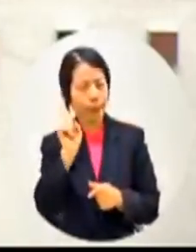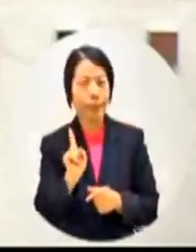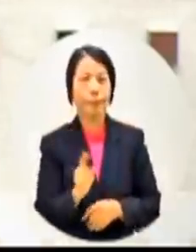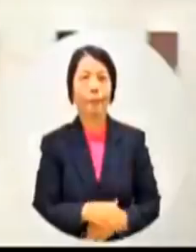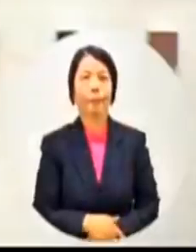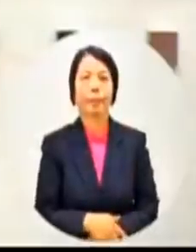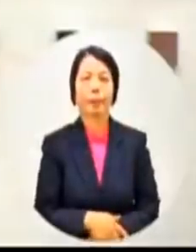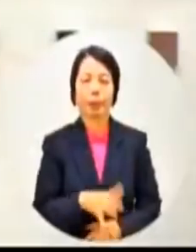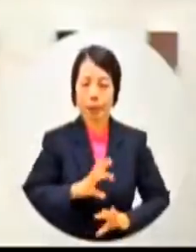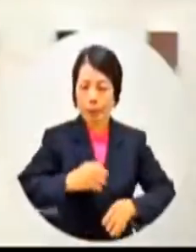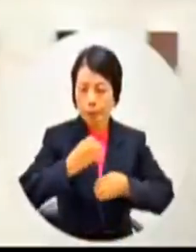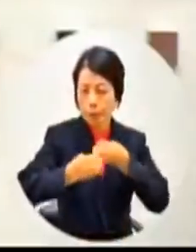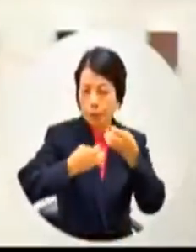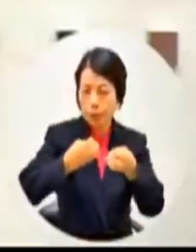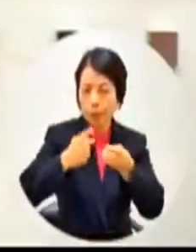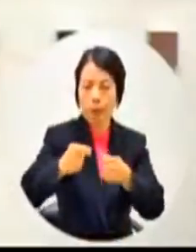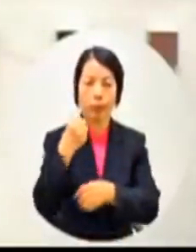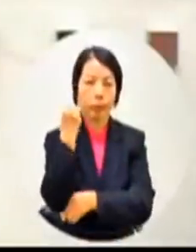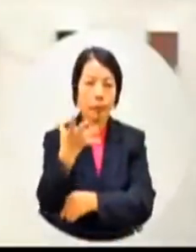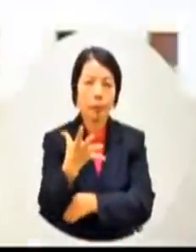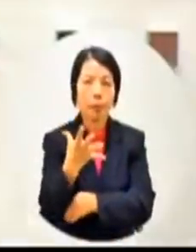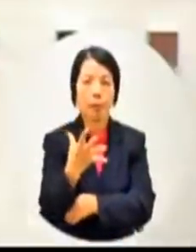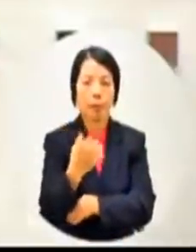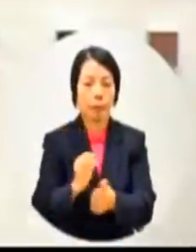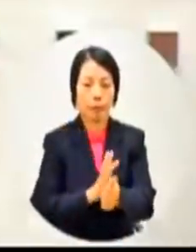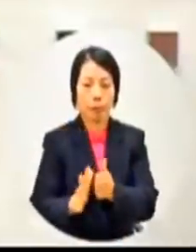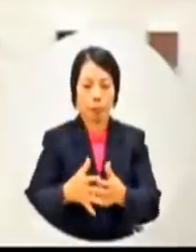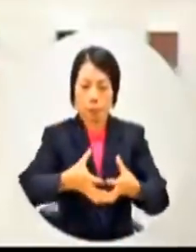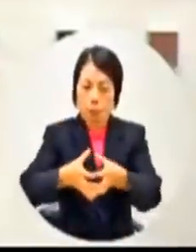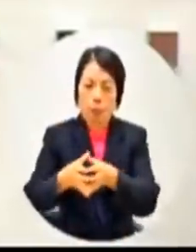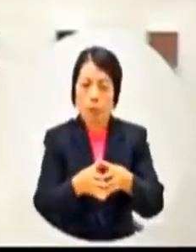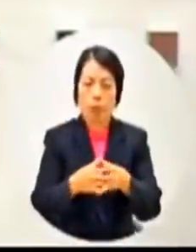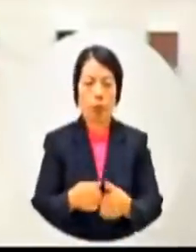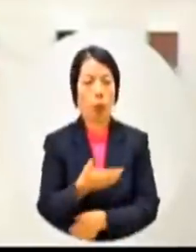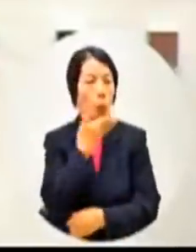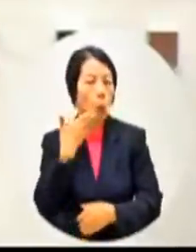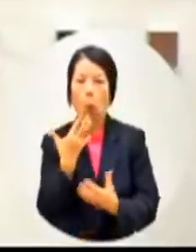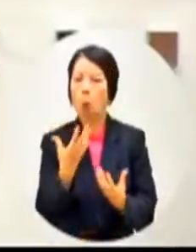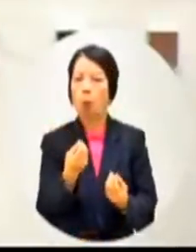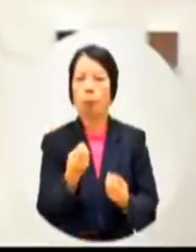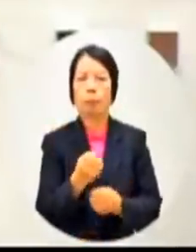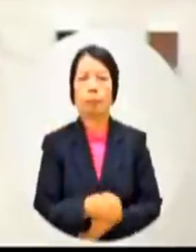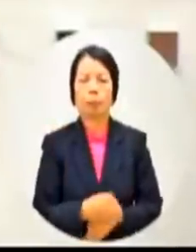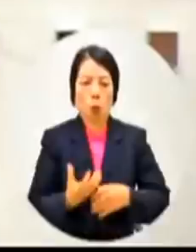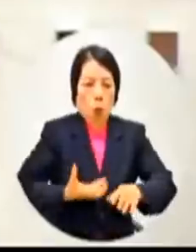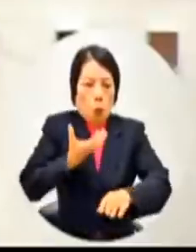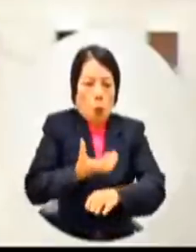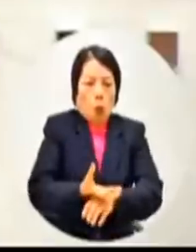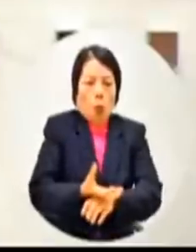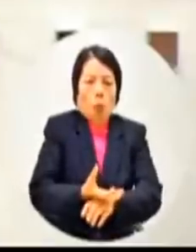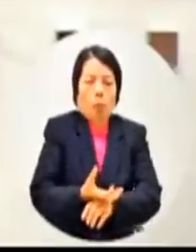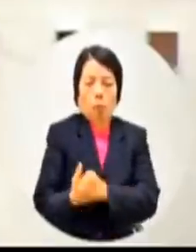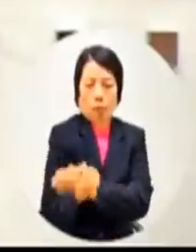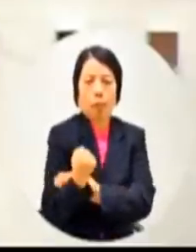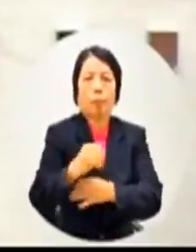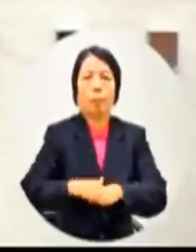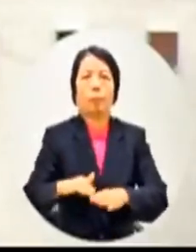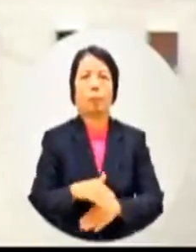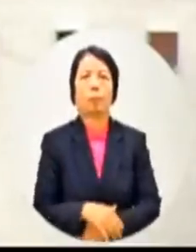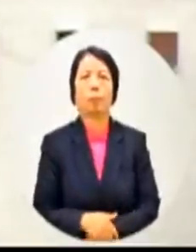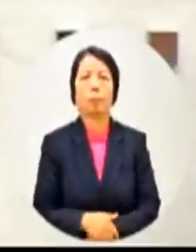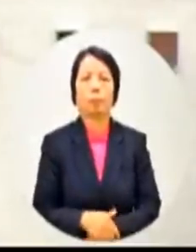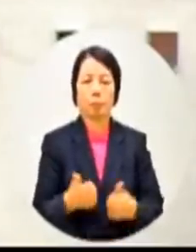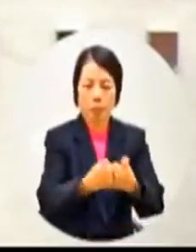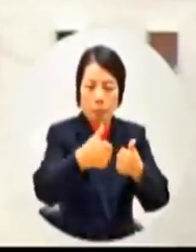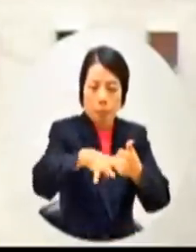们有一颗无私的心，全心全意为高雄未来打拼。也希望议会各位议座多多